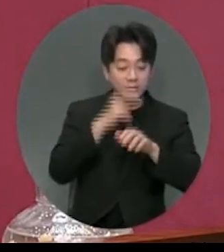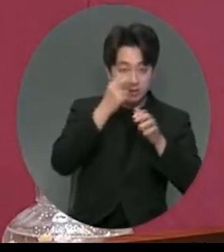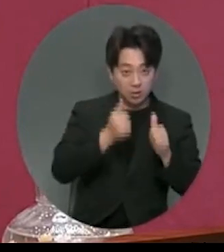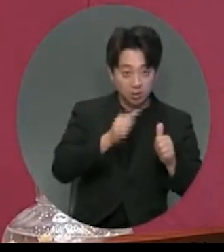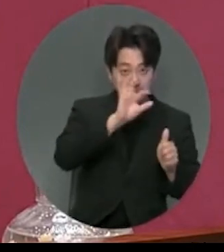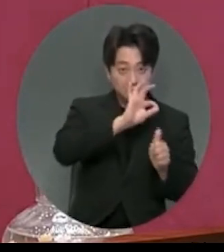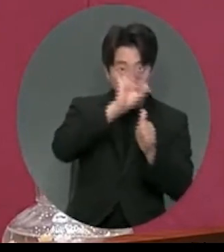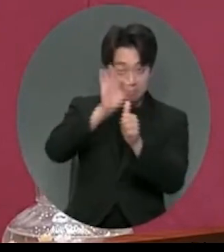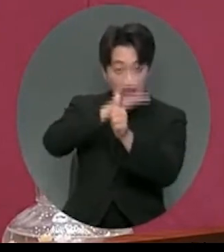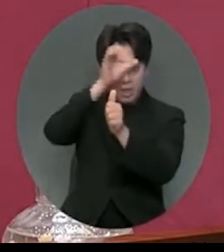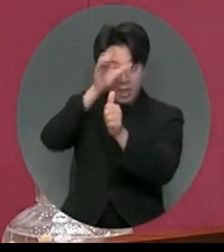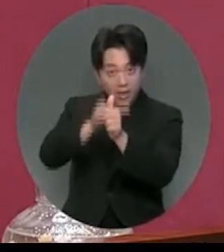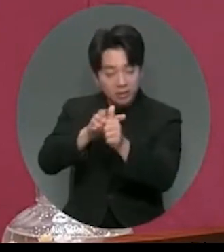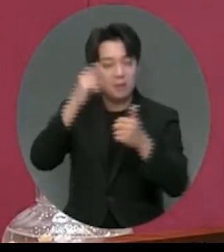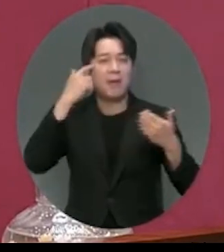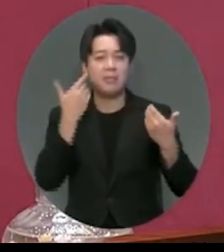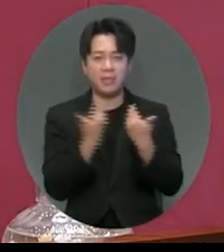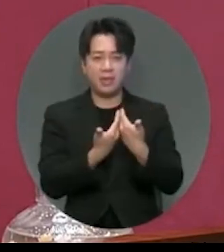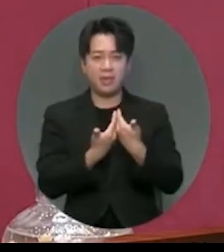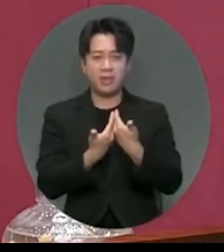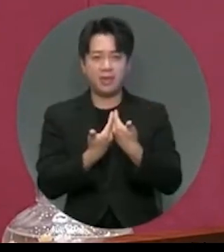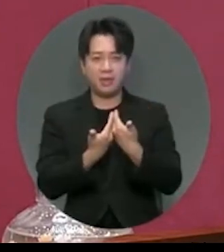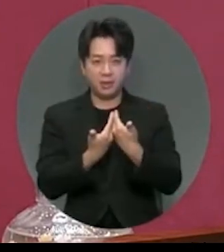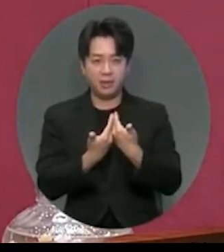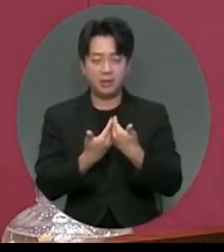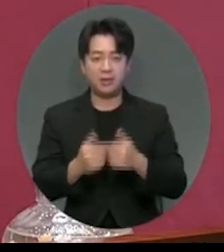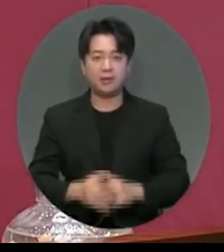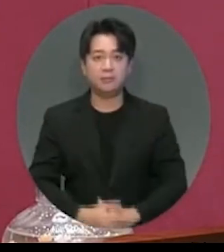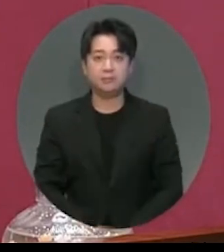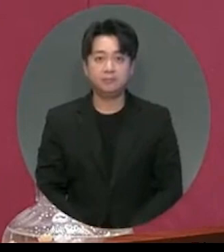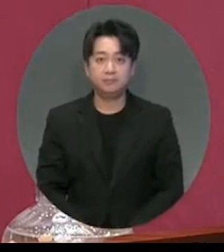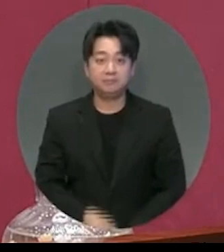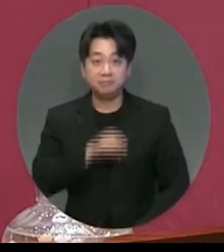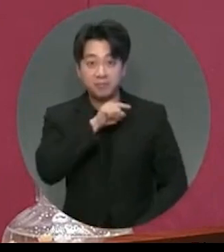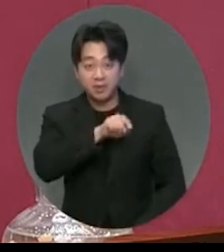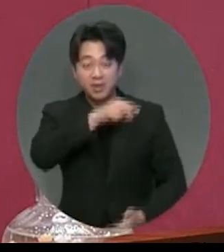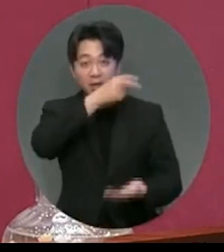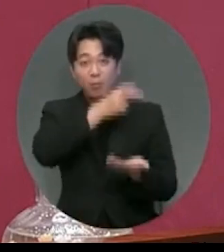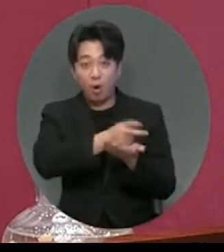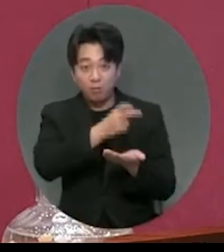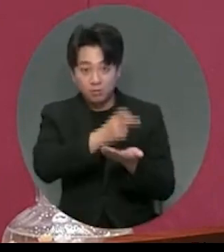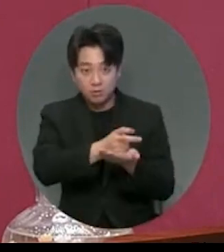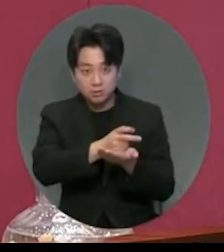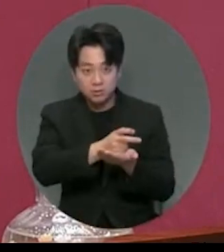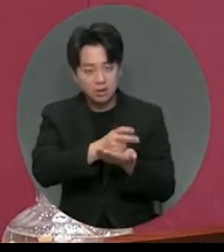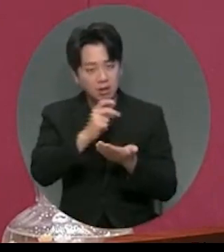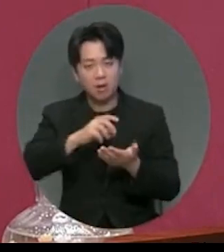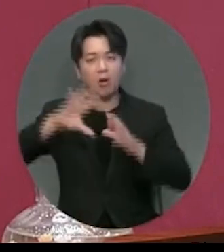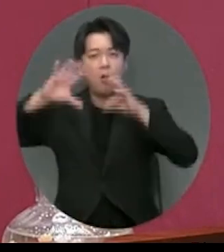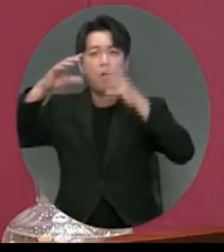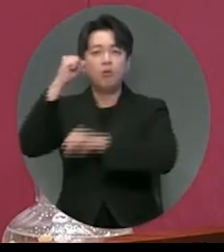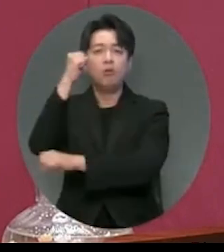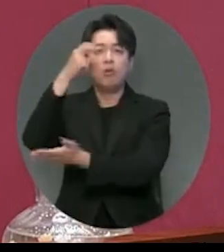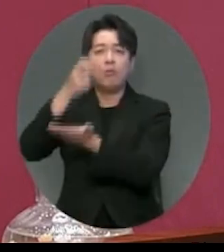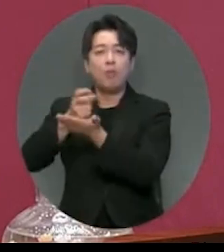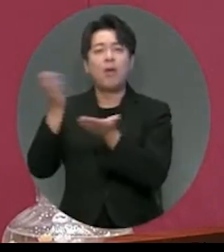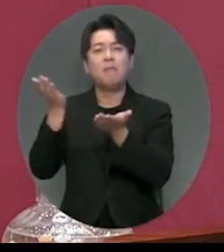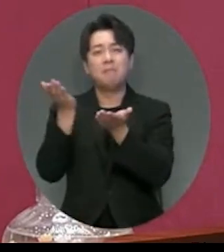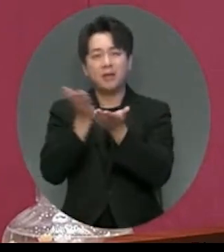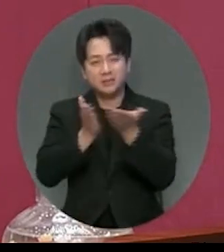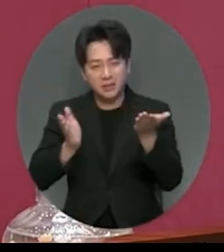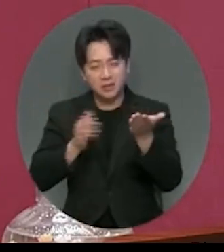법률안을 반대합니다. 이 법은 심각한 위헌적 요소가 많습니다.